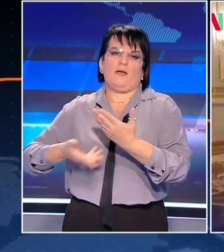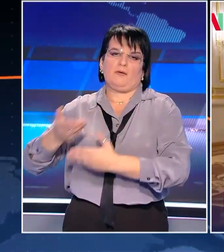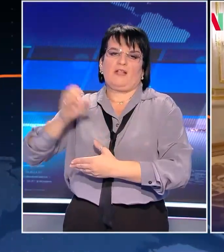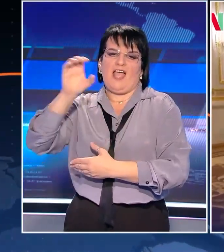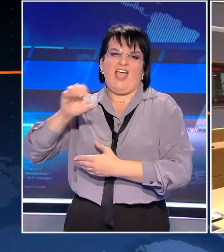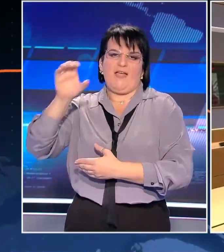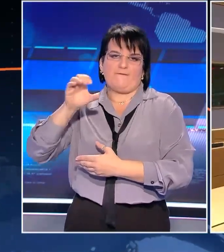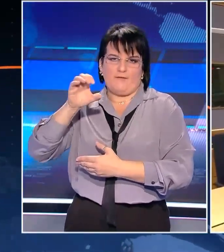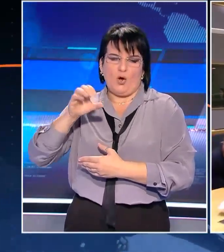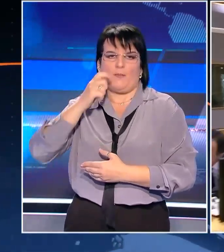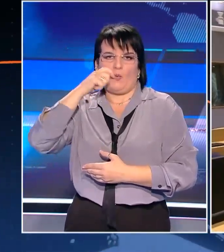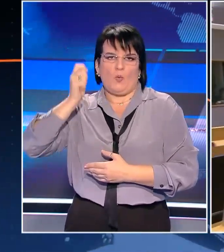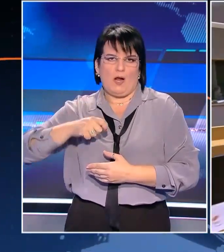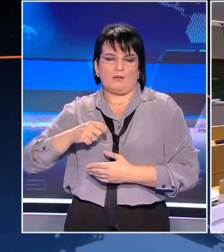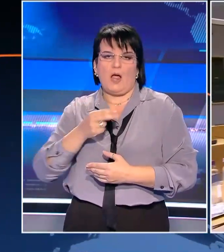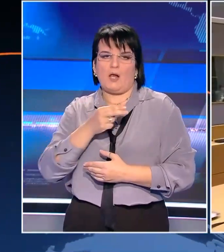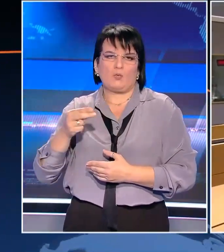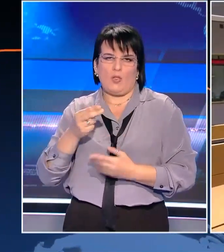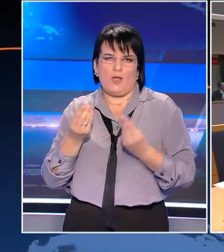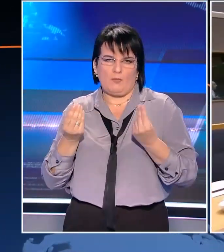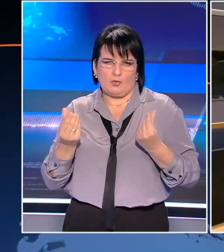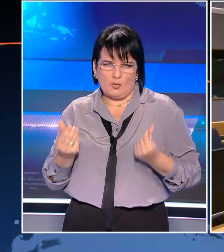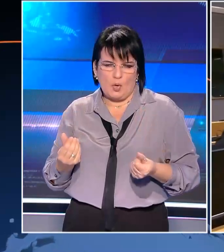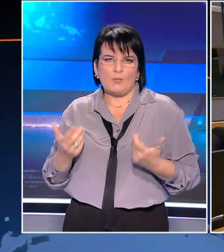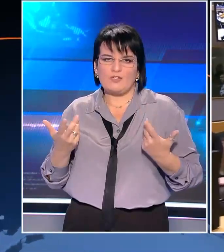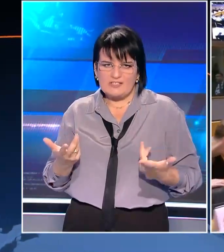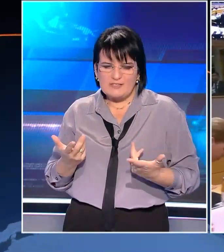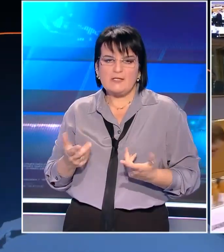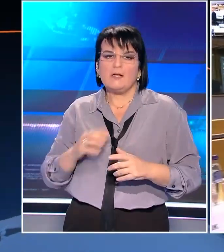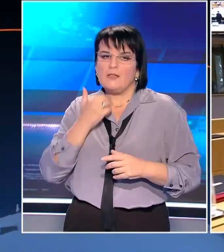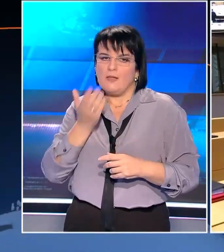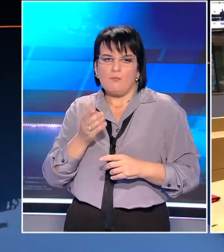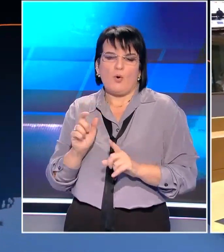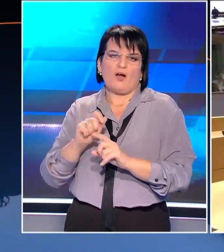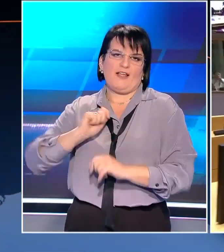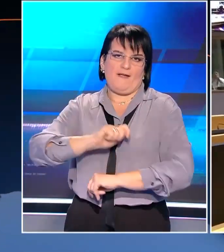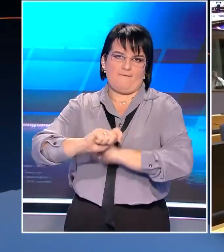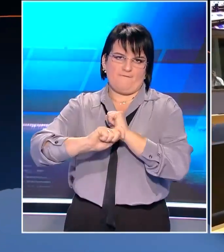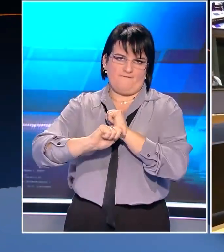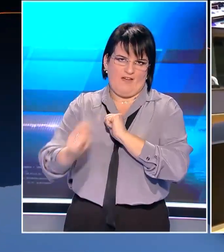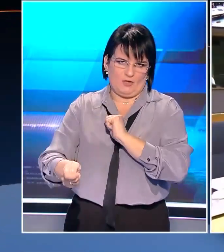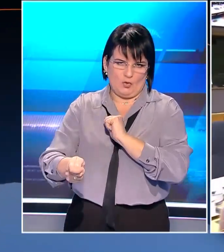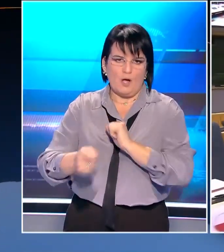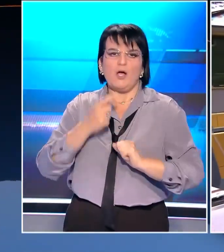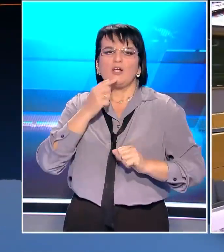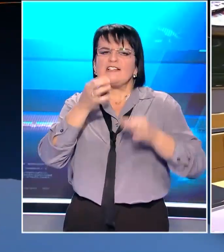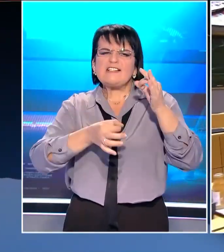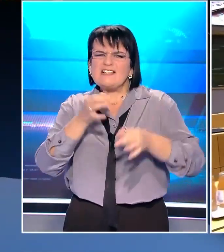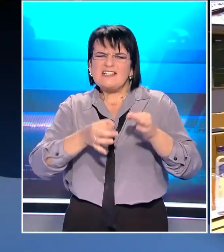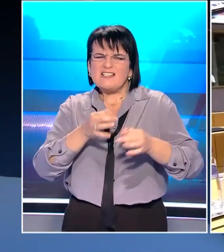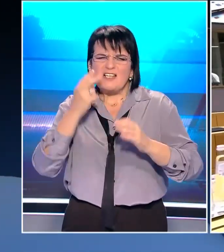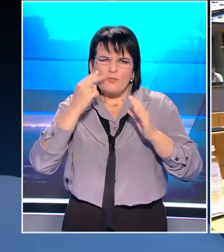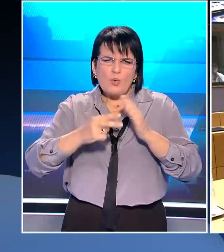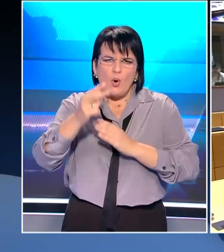Ευρωπαϊκής Ένωσης με την Ουκρανία, αποφεύγοντας έτσι με αυτόν τον τρόπο να ασκήσει βέτο. Στο τέλος όμως μπλόκαρε τη συζήτηση για την